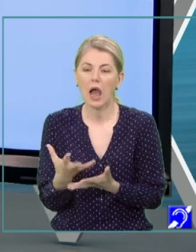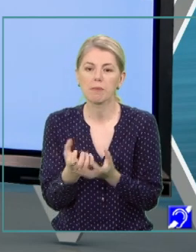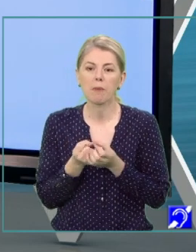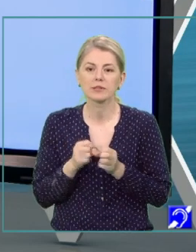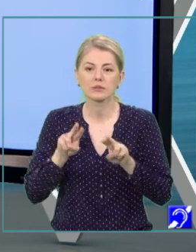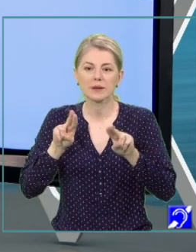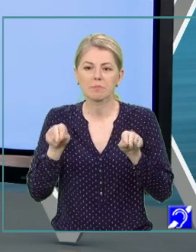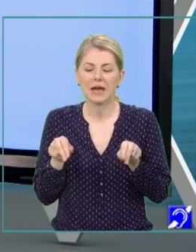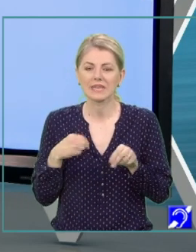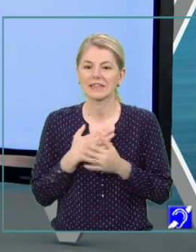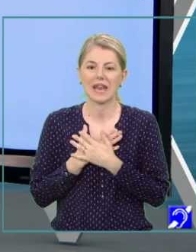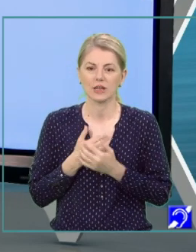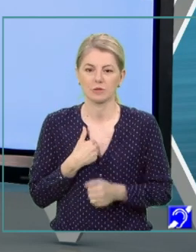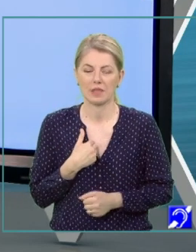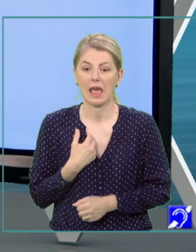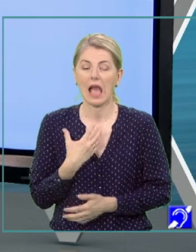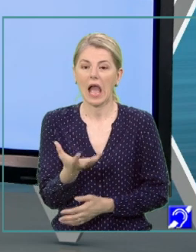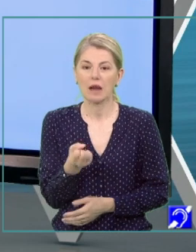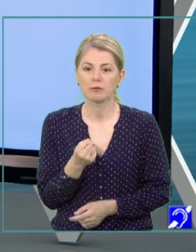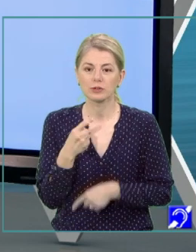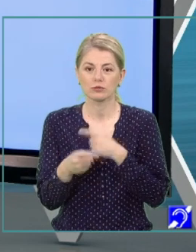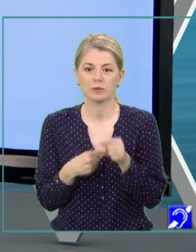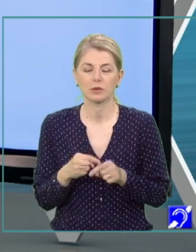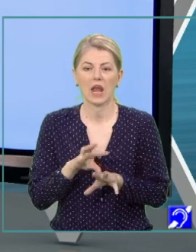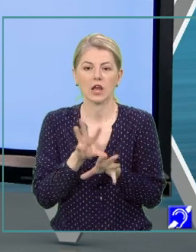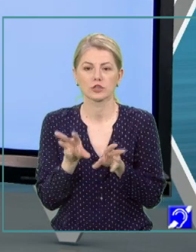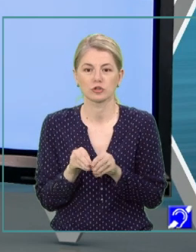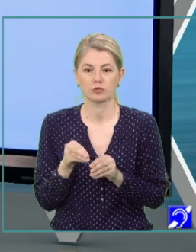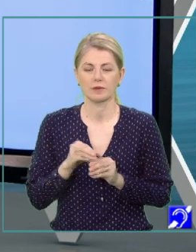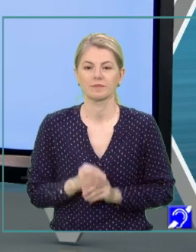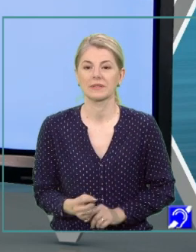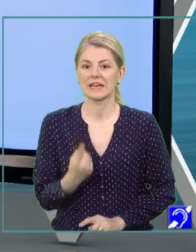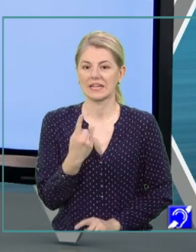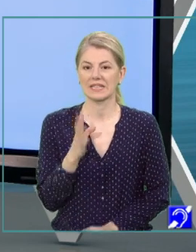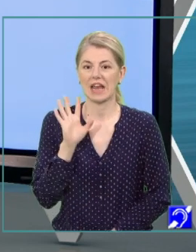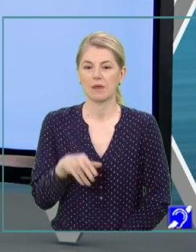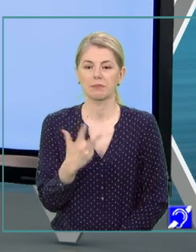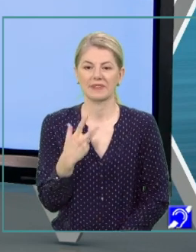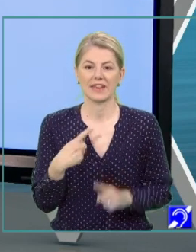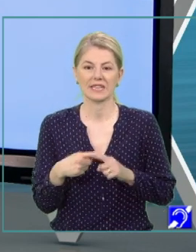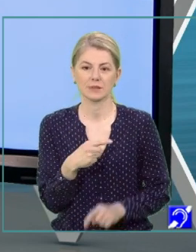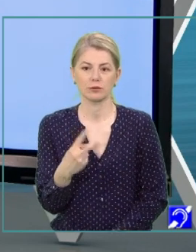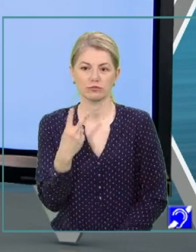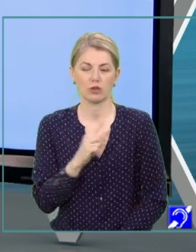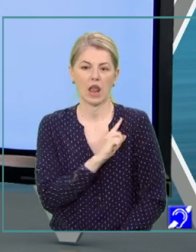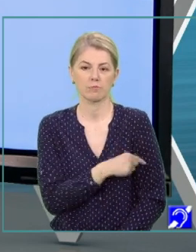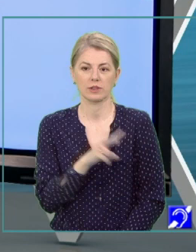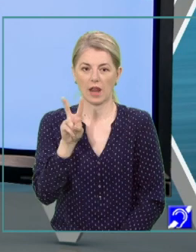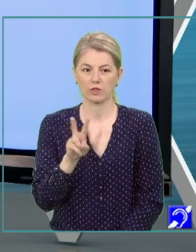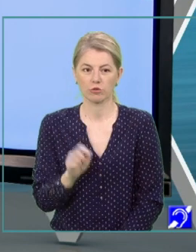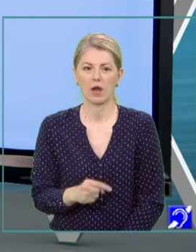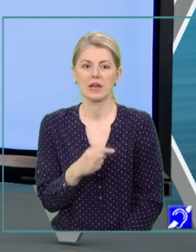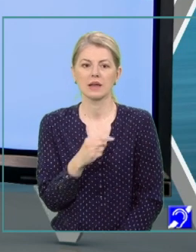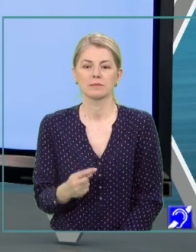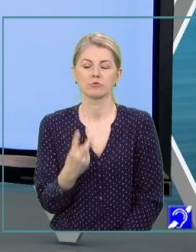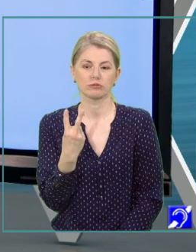în paranteză, dragii mei. Am obținut următoarea sumă. Întâi îl am pe acest 3x minus 2 la pătrat,